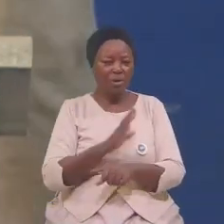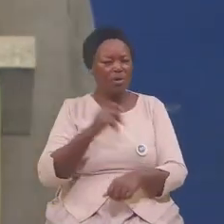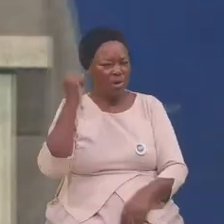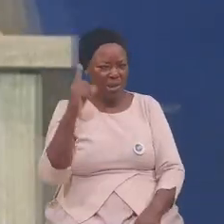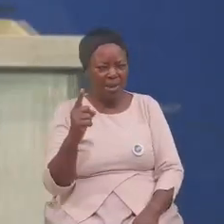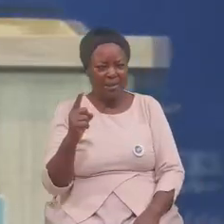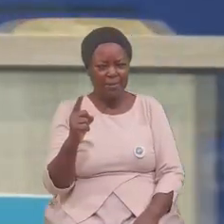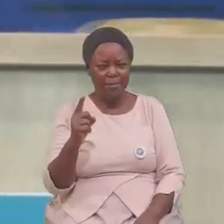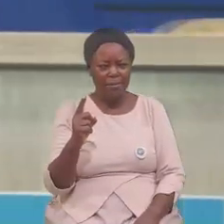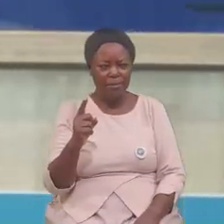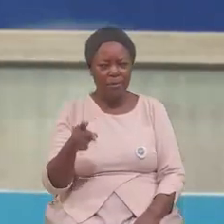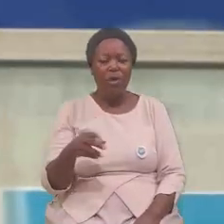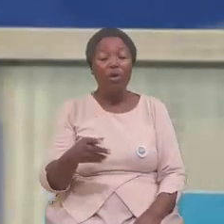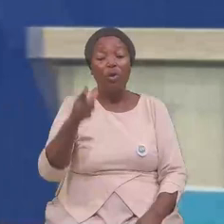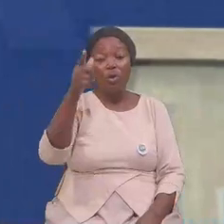Dieu